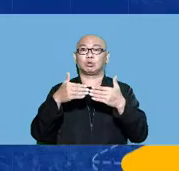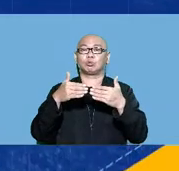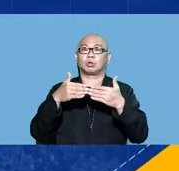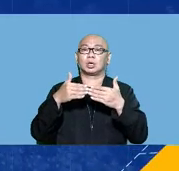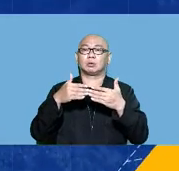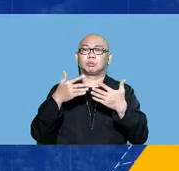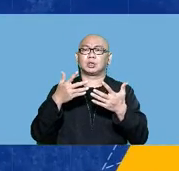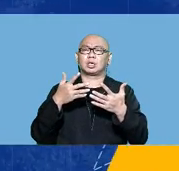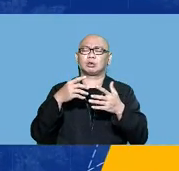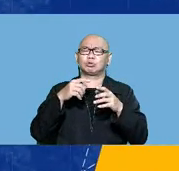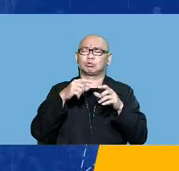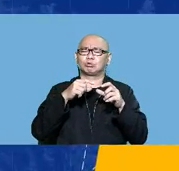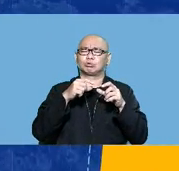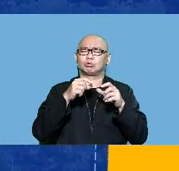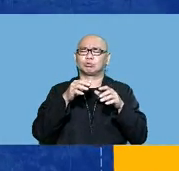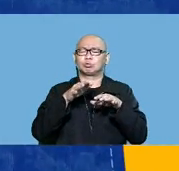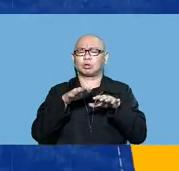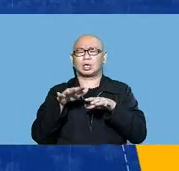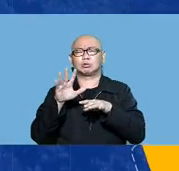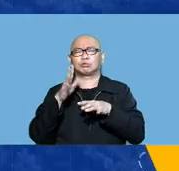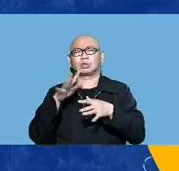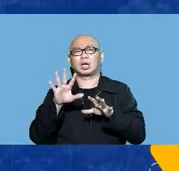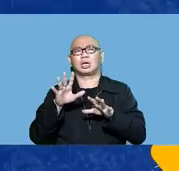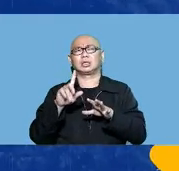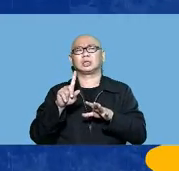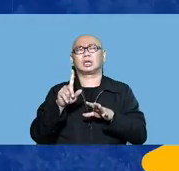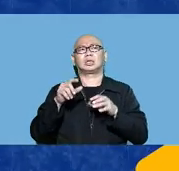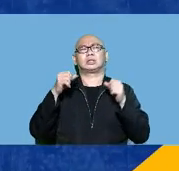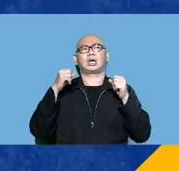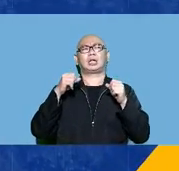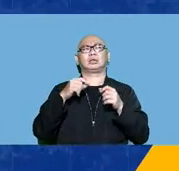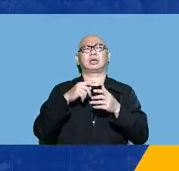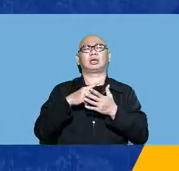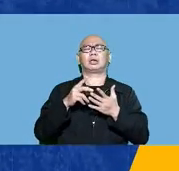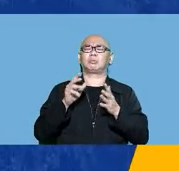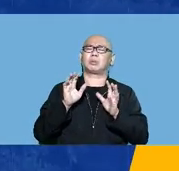sudah tidak sehat, yang karakteristiknya adalah banyak